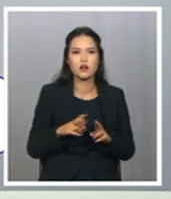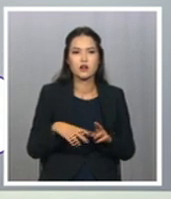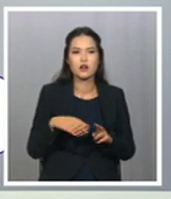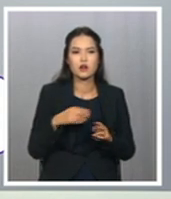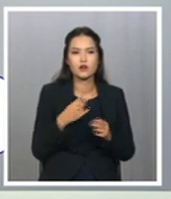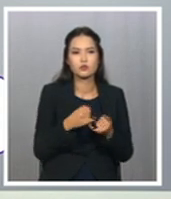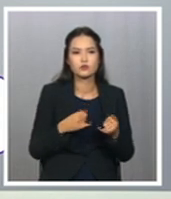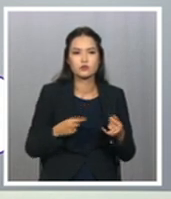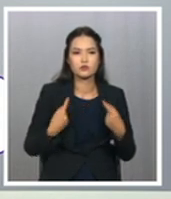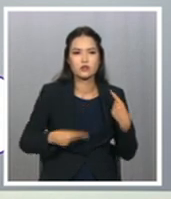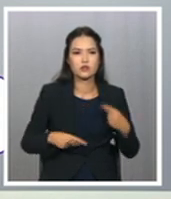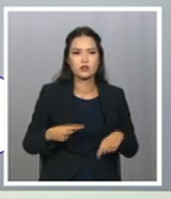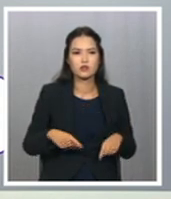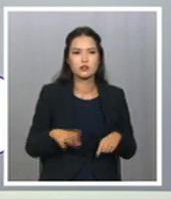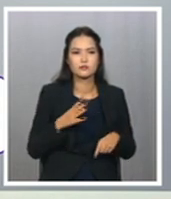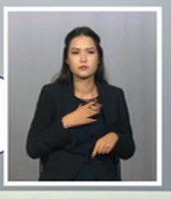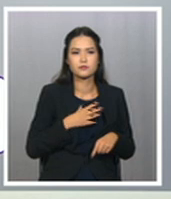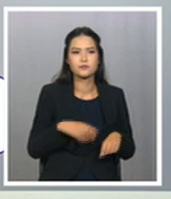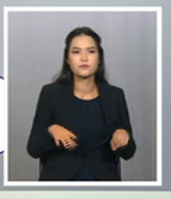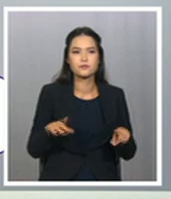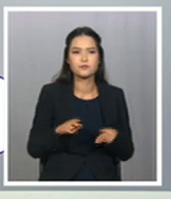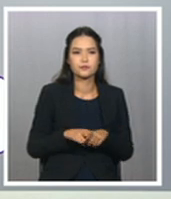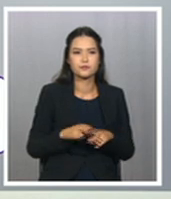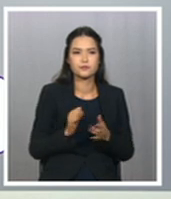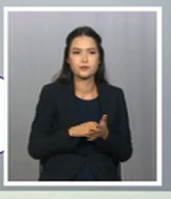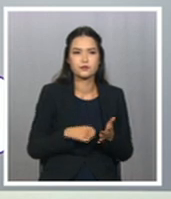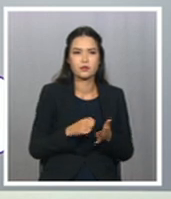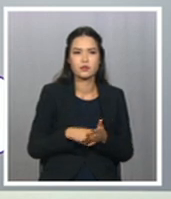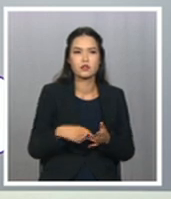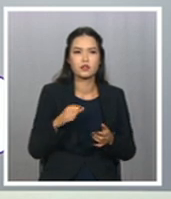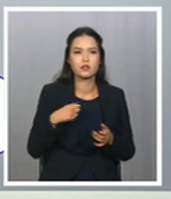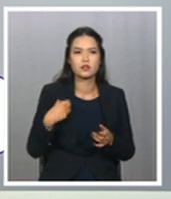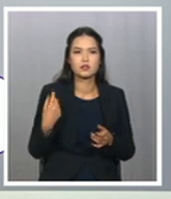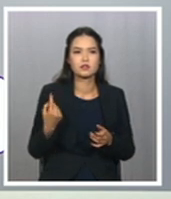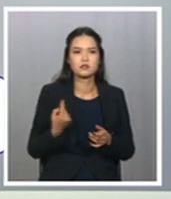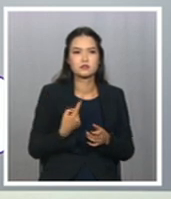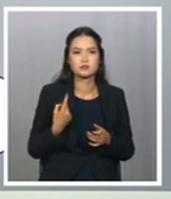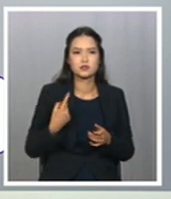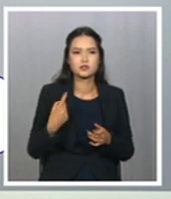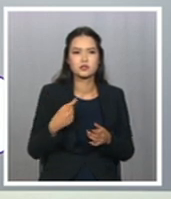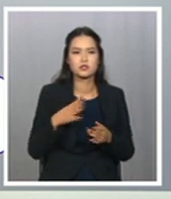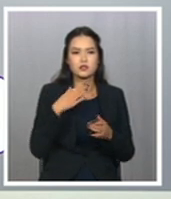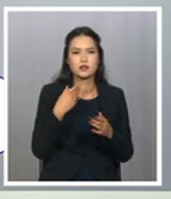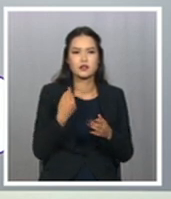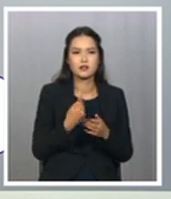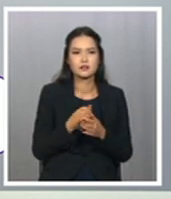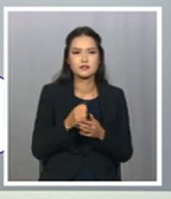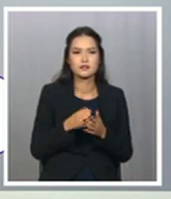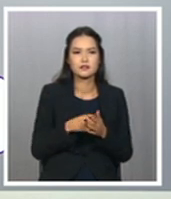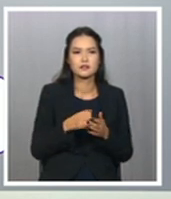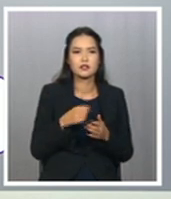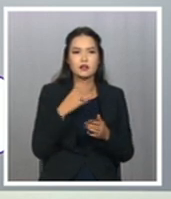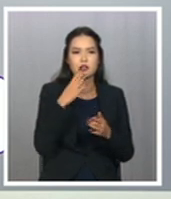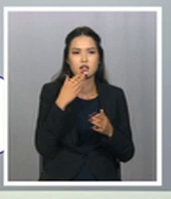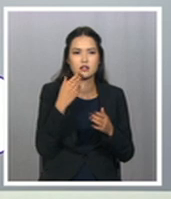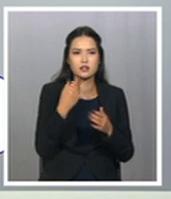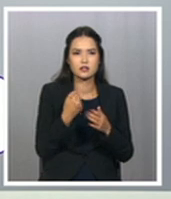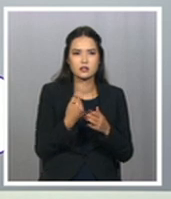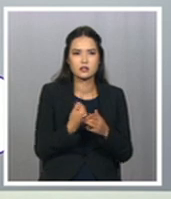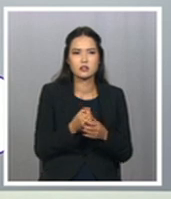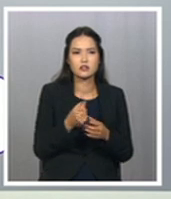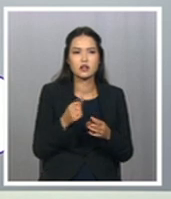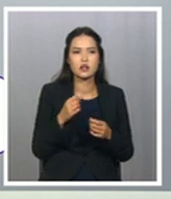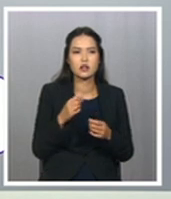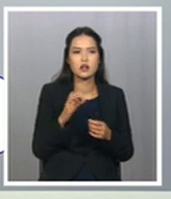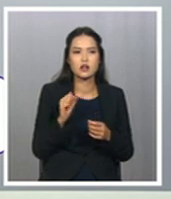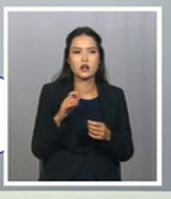әлі толық зерттелмеген болатын. Сол себептен де Мендель өзінің тәжірибесінің не себепті бұлай орын алғандығын толық дәлелдей алған